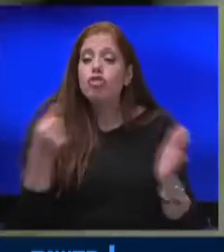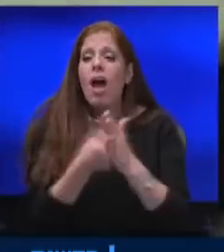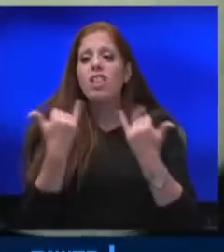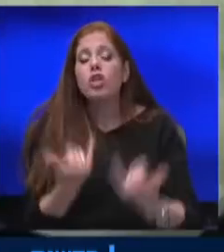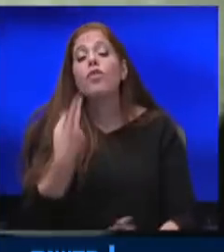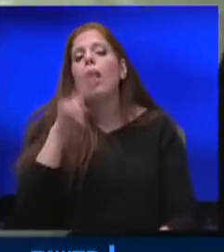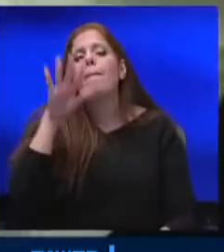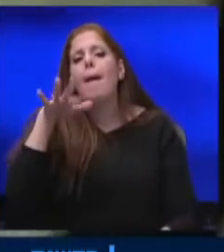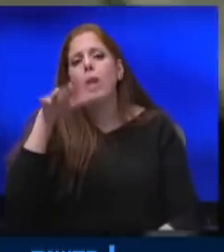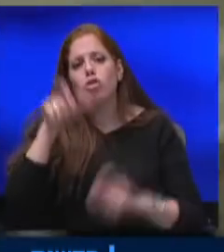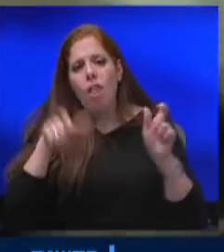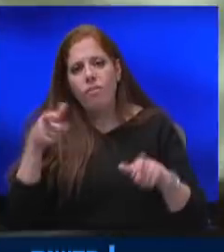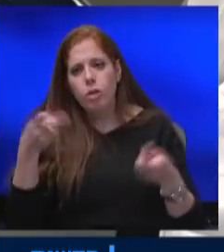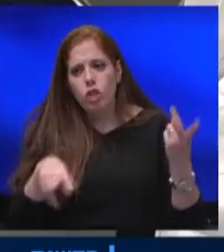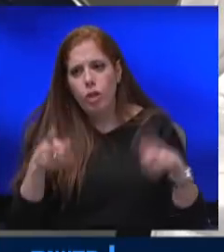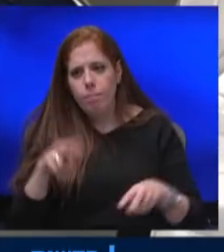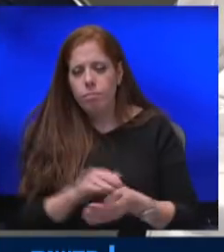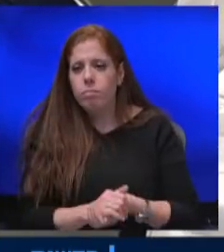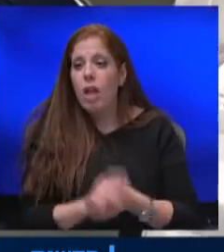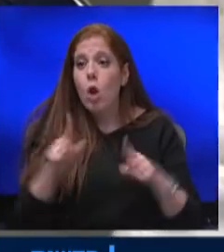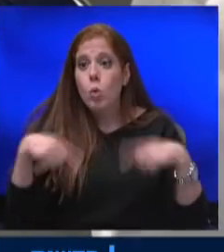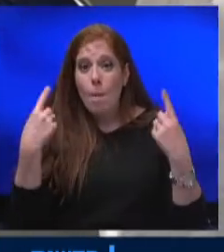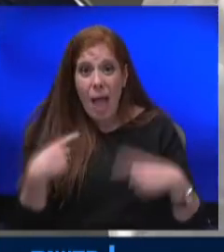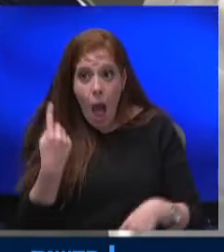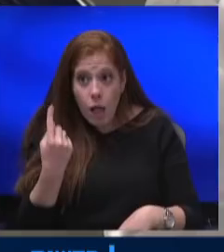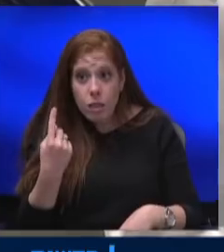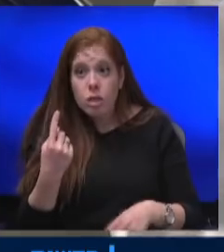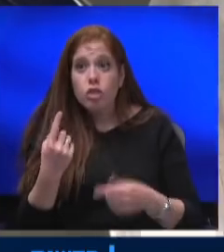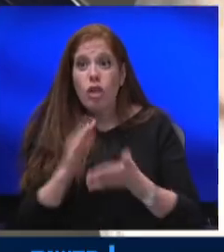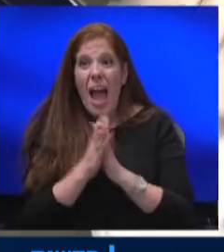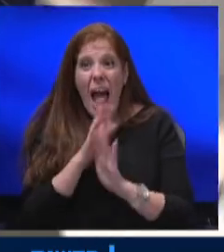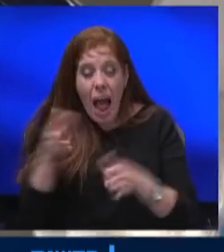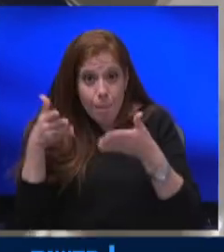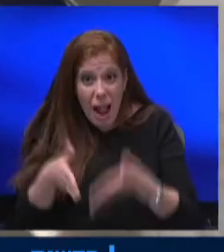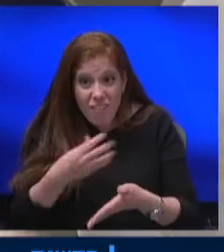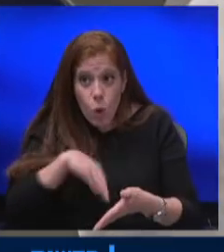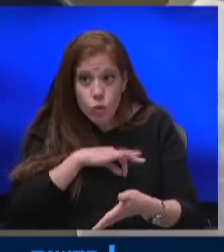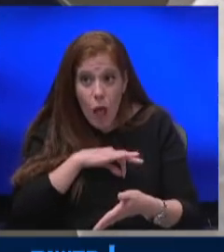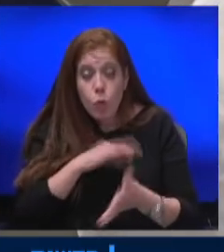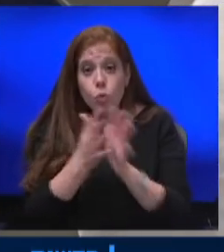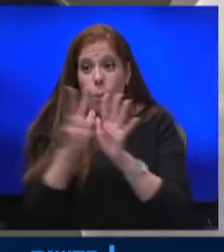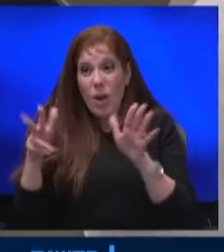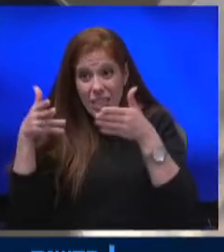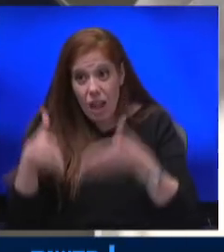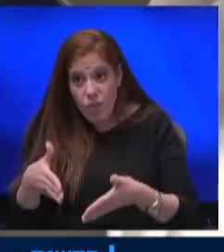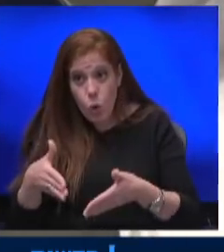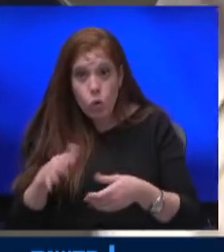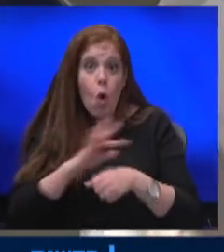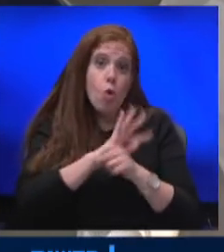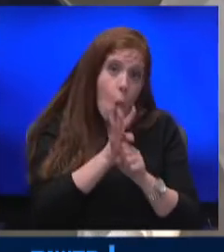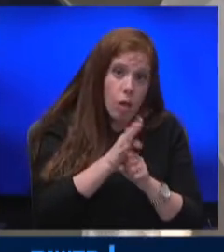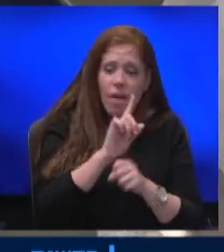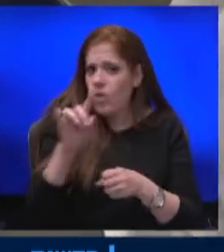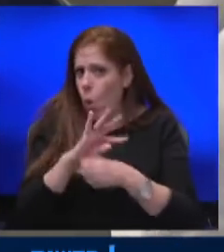מ-5,000 קורבנות. היה לנו יום אחד שהיה לנו לבד מהלוויות שלנו 18 לוויות. קורונה